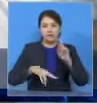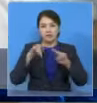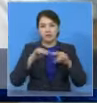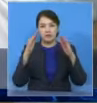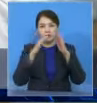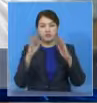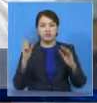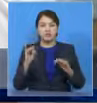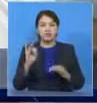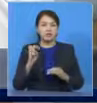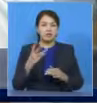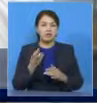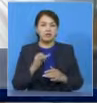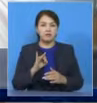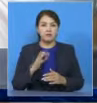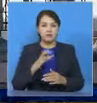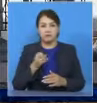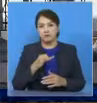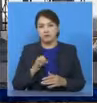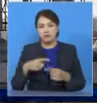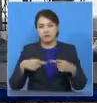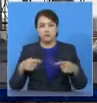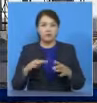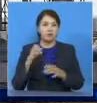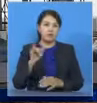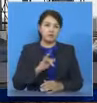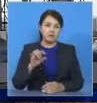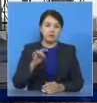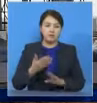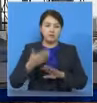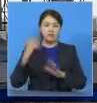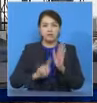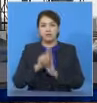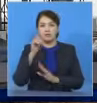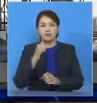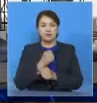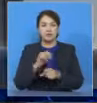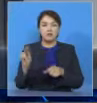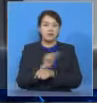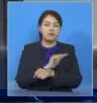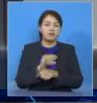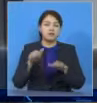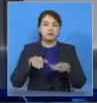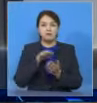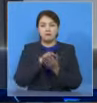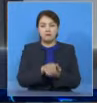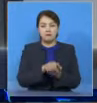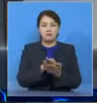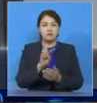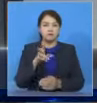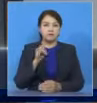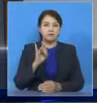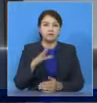мечеть Кайнар Дунистау, мечеть Ишан-Ата в долине реки Уил. В прошлом году были начаты масштабные восстановительные работы на месте захоронения Дожжана